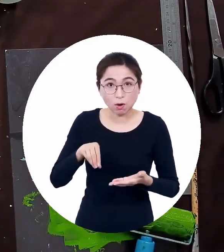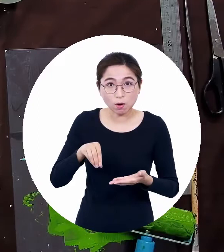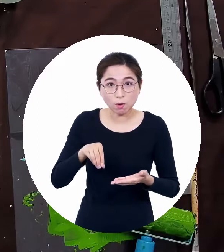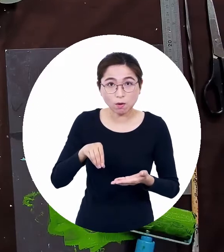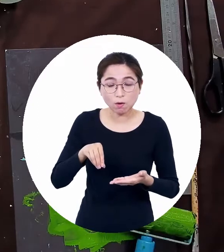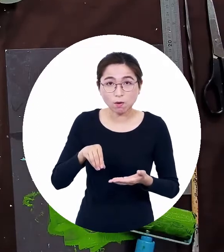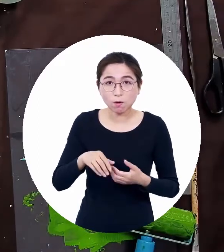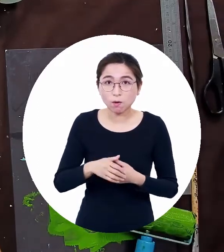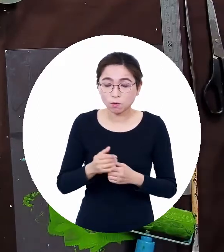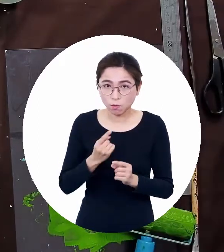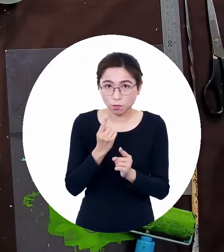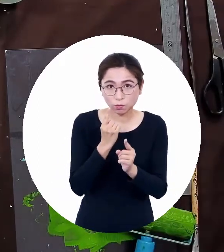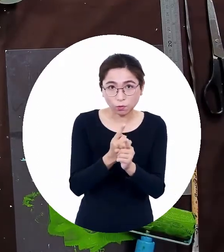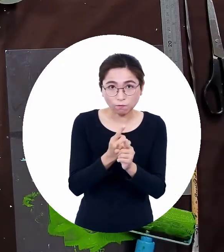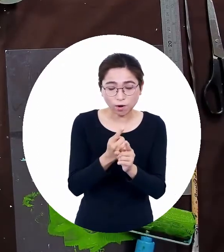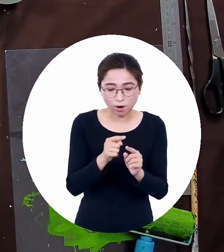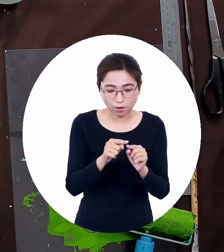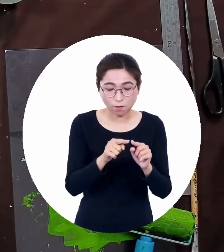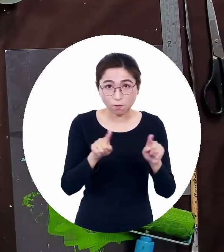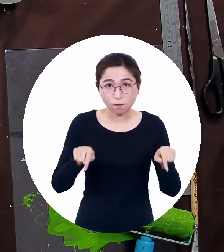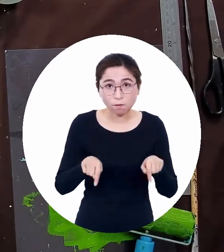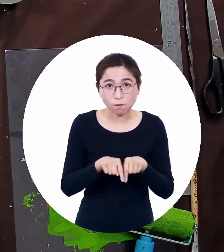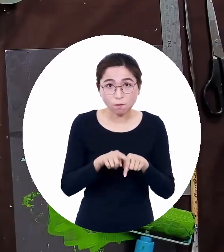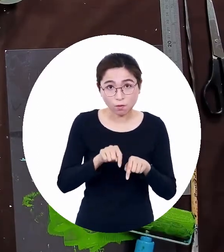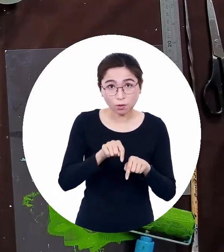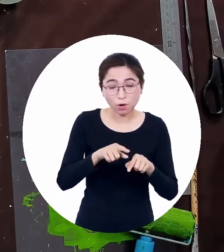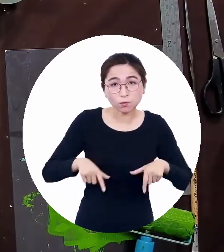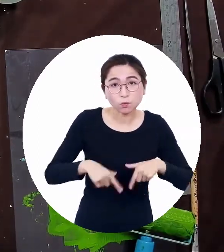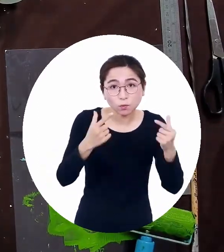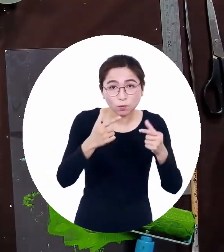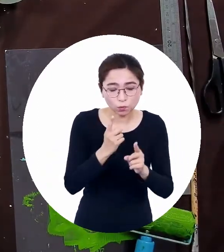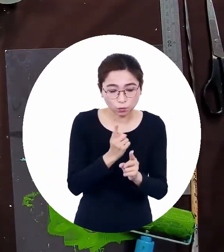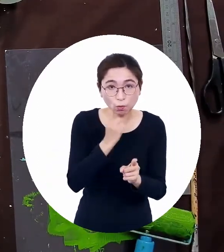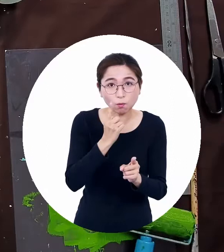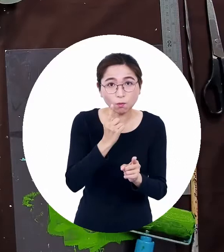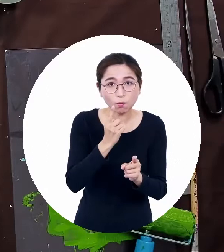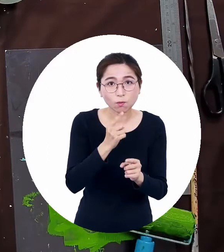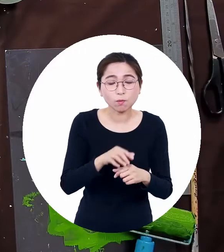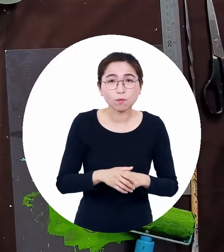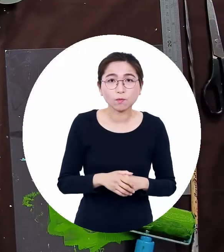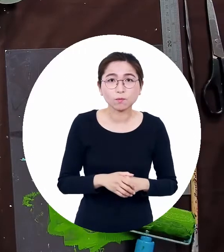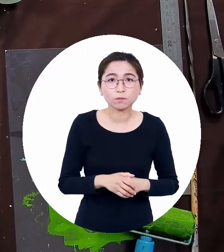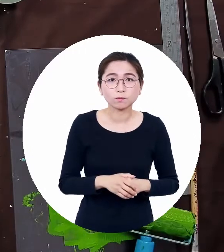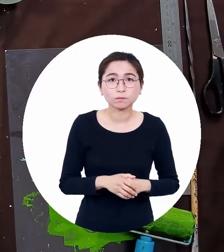出印仔咁啦。咁啊對翻個位啦，咁我見到呢個係樹啦，咁啊對翻個位，